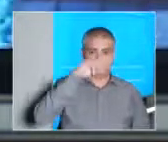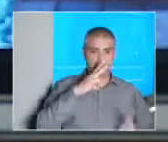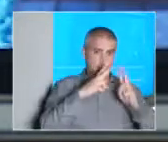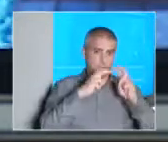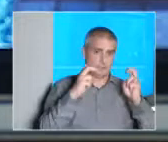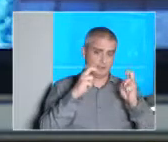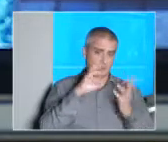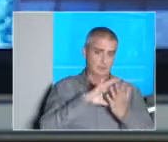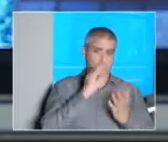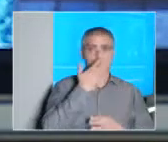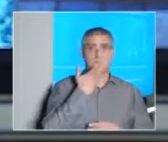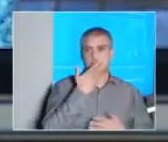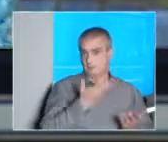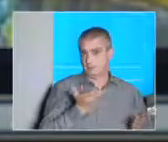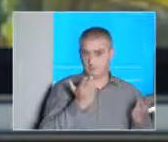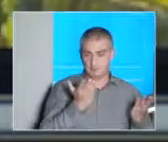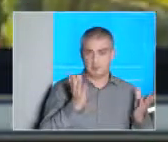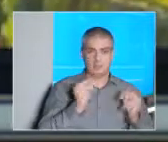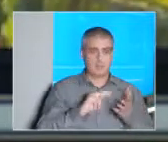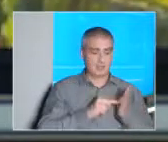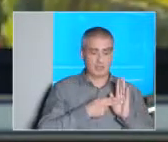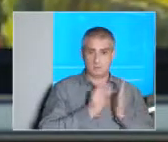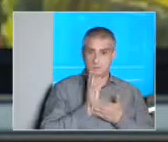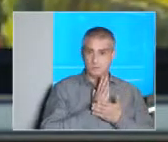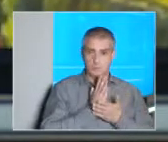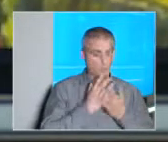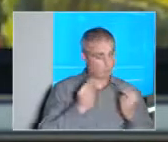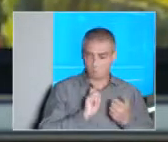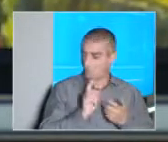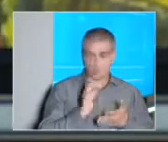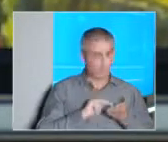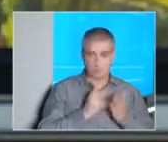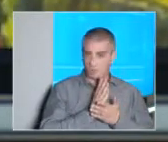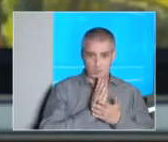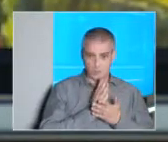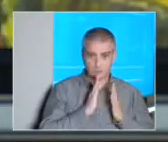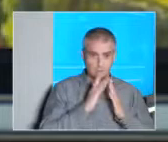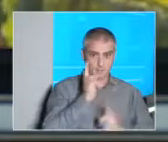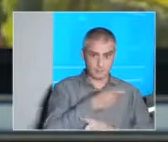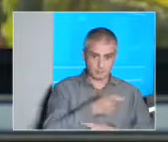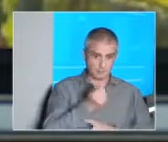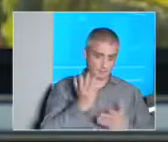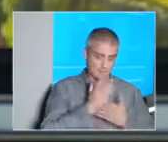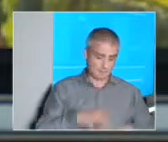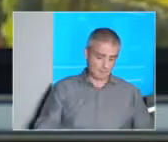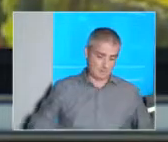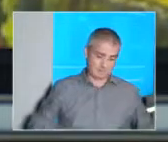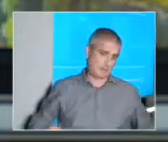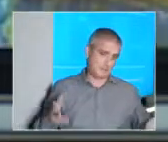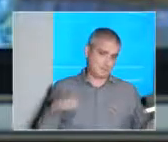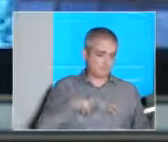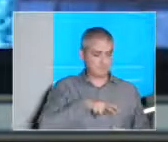הקיץ המרכזית של מדינת ישראל. אם החדר שלך מוכן טוב, אם החדר שלך לא מוכן בבית המלון, אתה כבר עם בגד ים, אתה